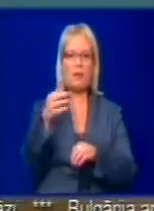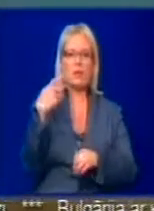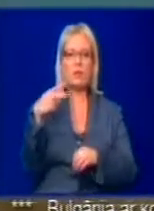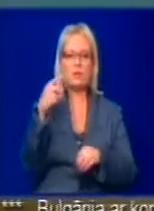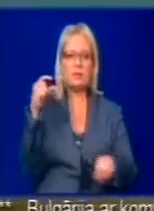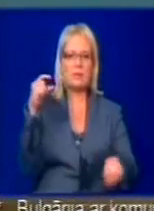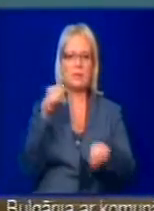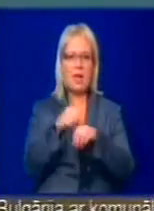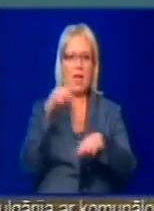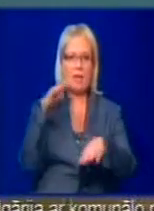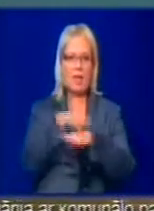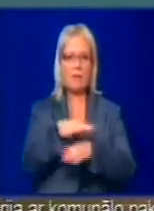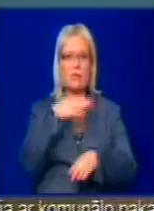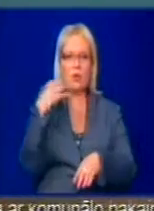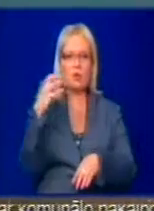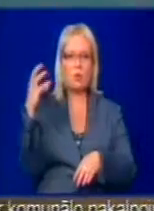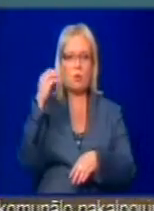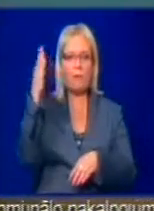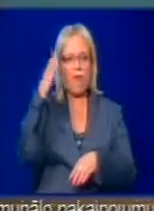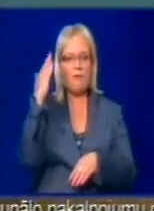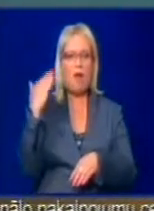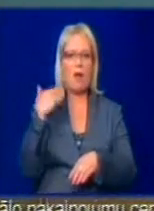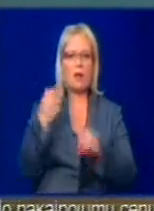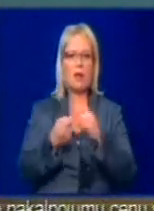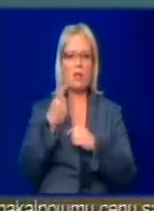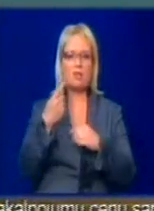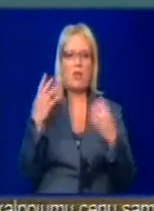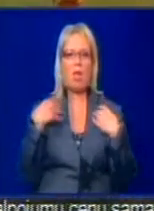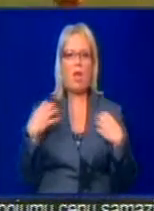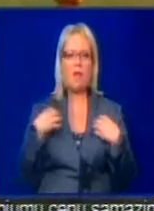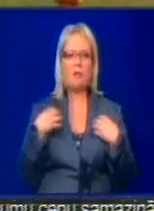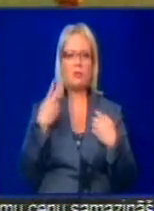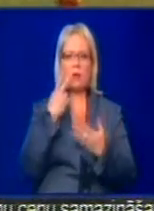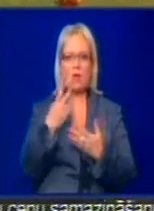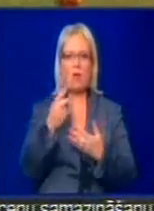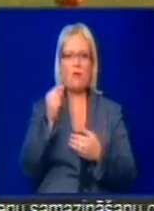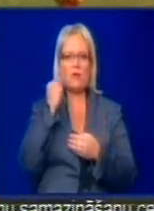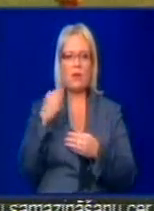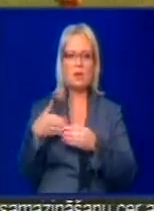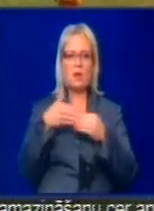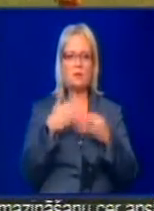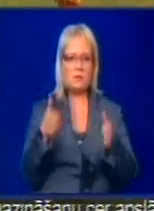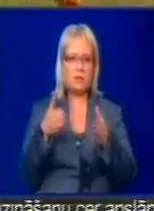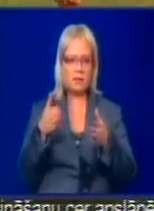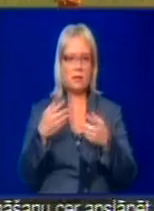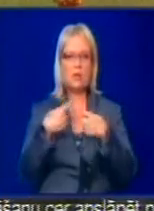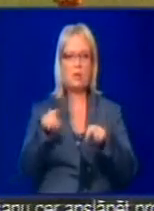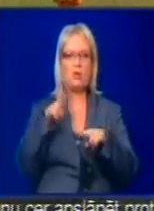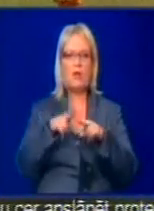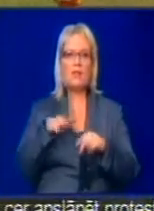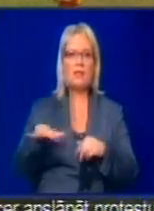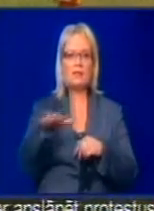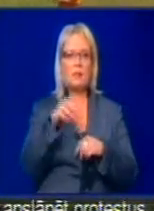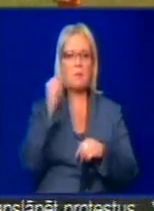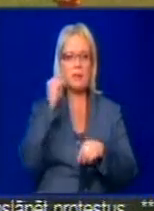20 dzēlieniem. Daudzie kodumu galvā un kaklā radījuši smagu alerģisku reakciju un vīrietis nogādāts slimnīcā. Citviet Vidzemē